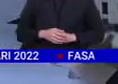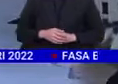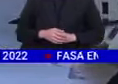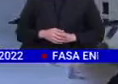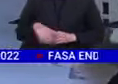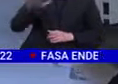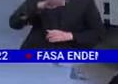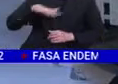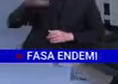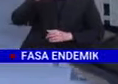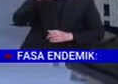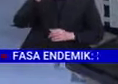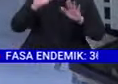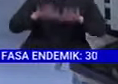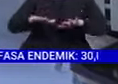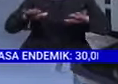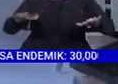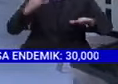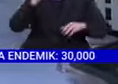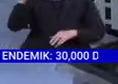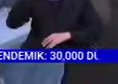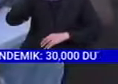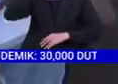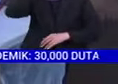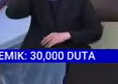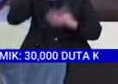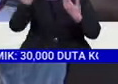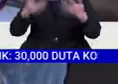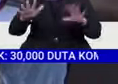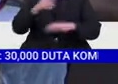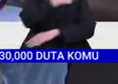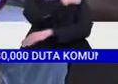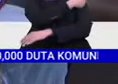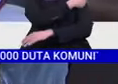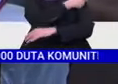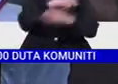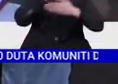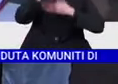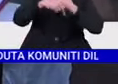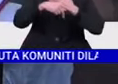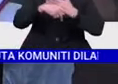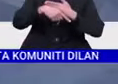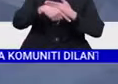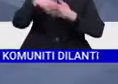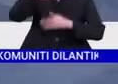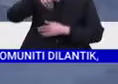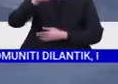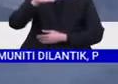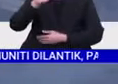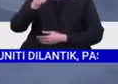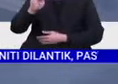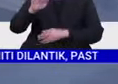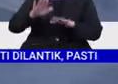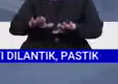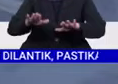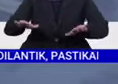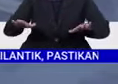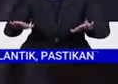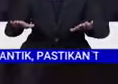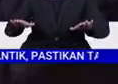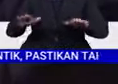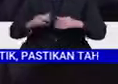hampir 500 kanak-kanak dan dewasa mendapat vaksin melalui program imunisasi qobid 19 kanak-kanak